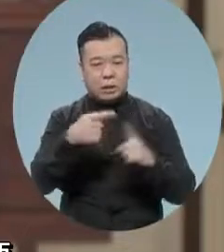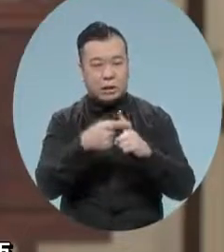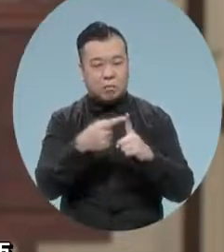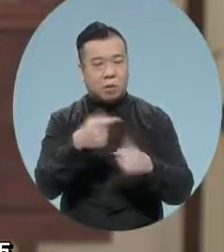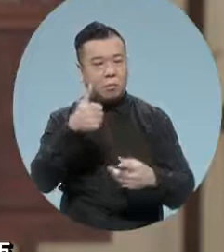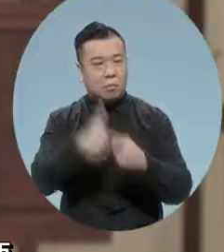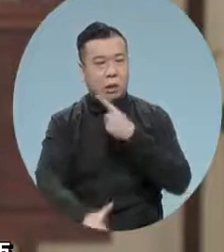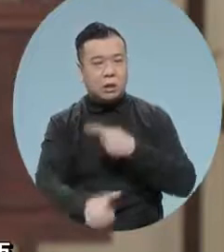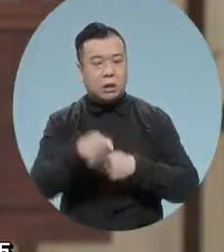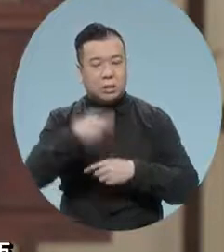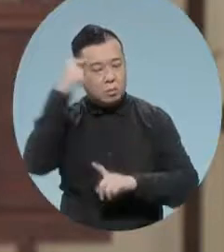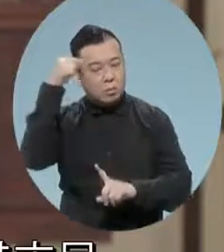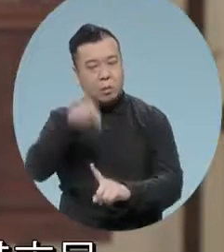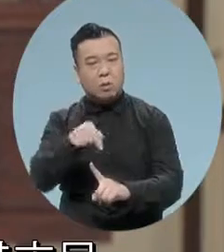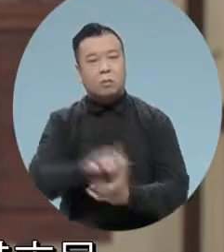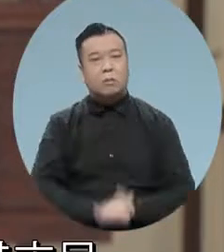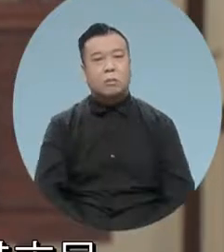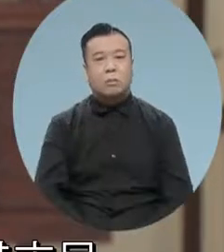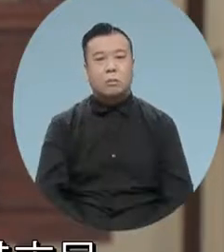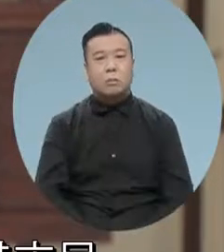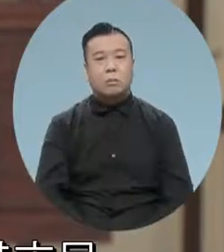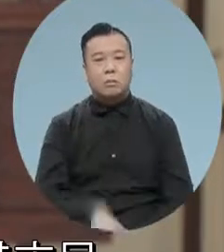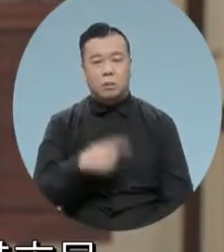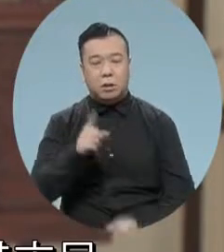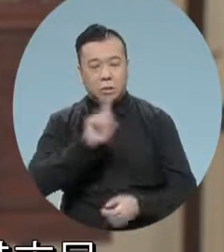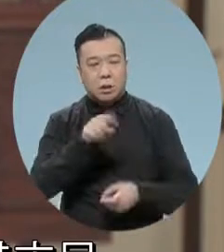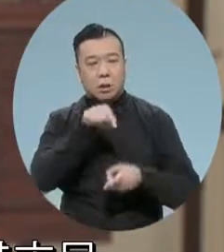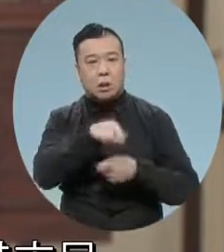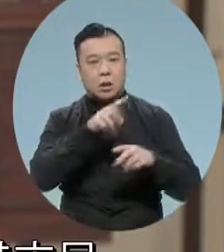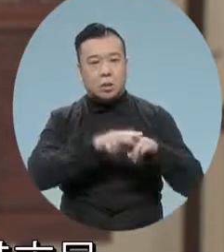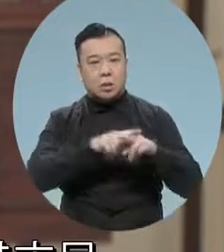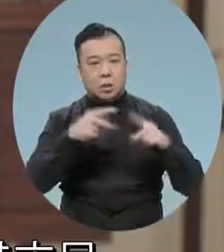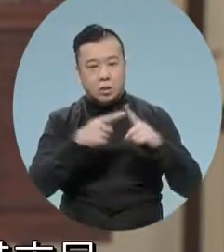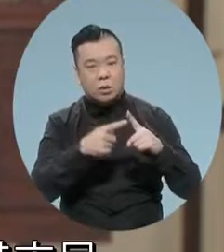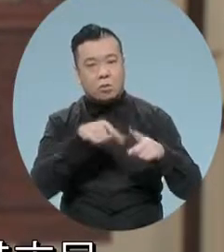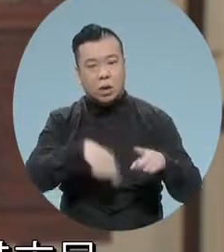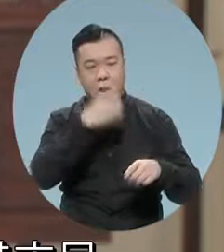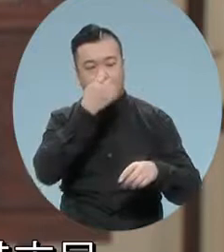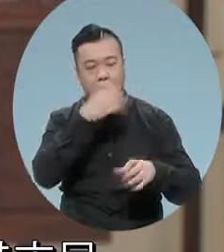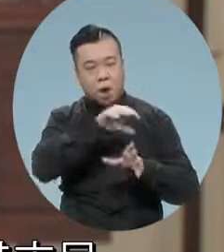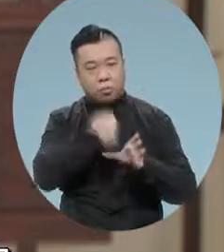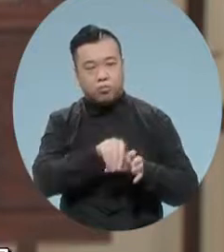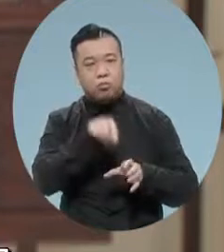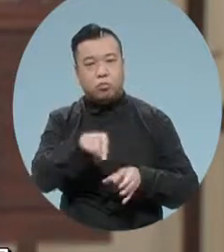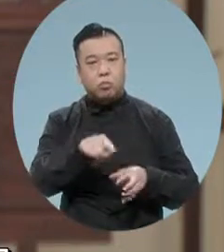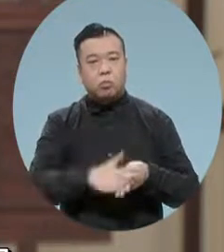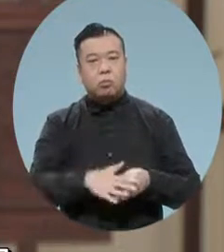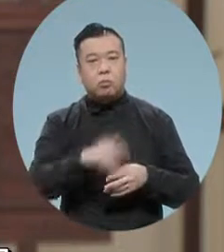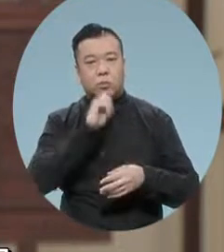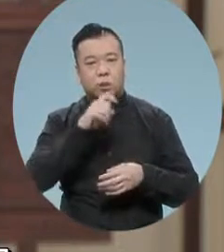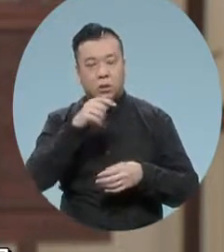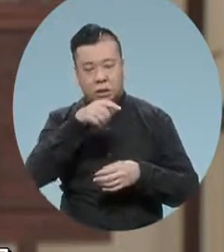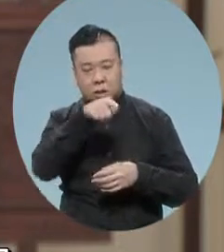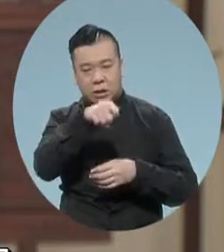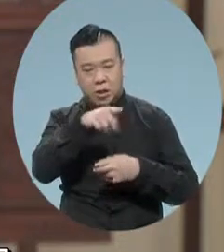益作为一个目标。因此我觉得究竟中国人民包括我们香港的市民对这个执政